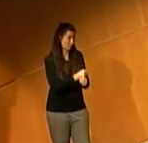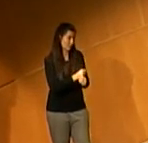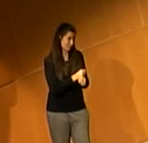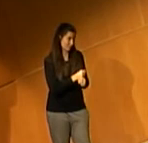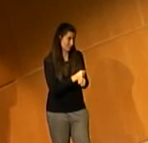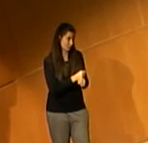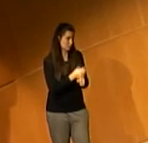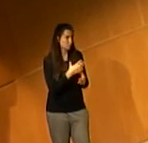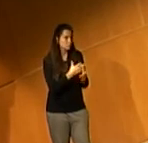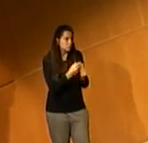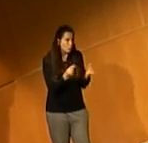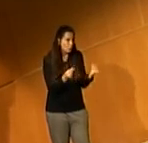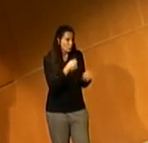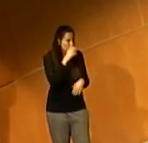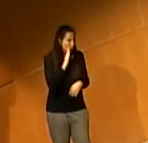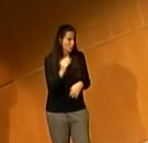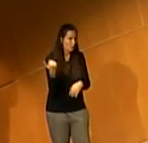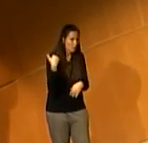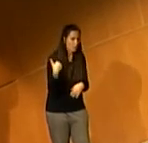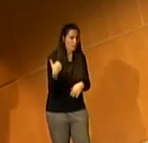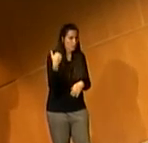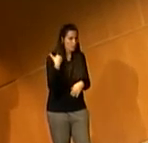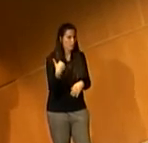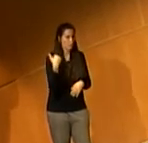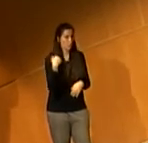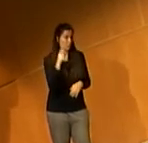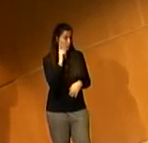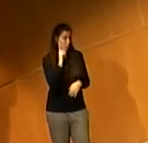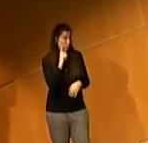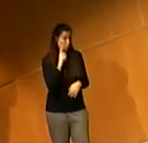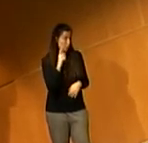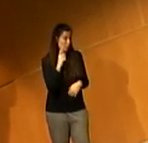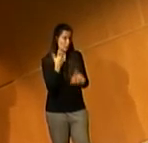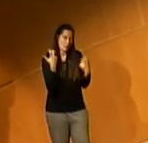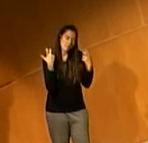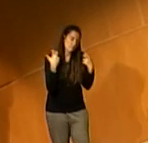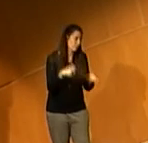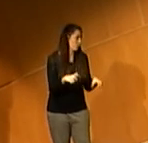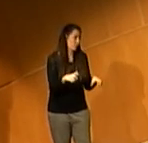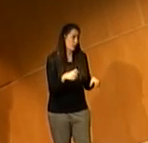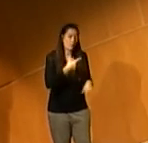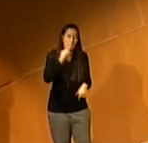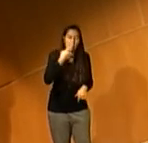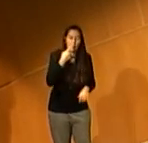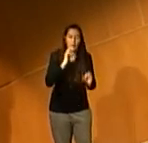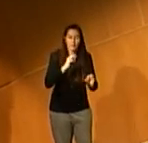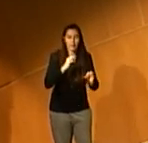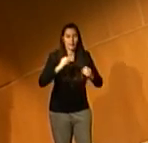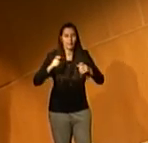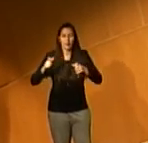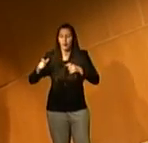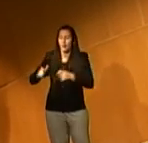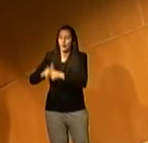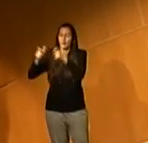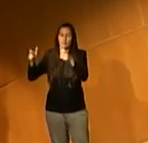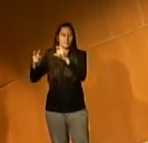on a beaucoup de parents qui nous sollicitent parce qu'ils ne veulent plus entendre parler d'établissements spécialisés. Enfin voilà. Et on